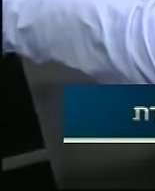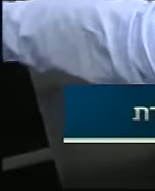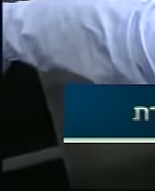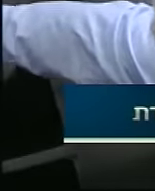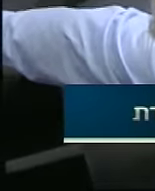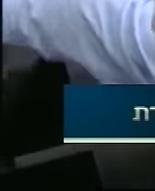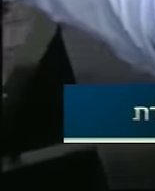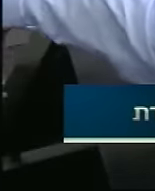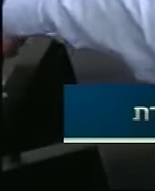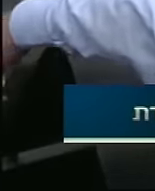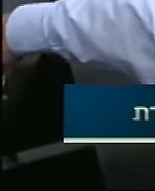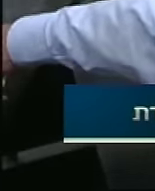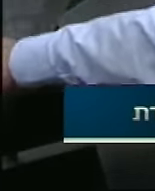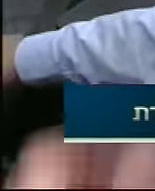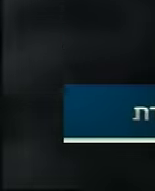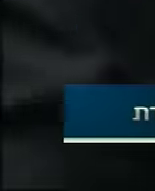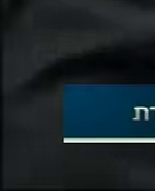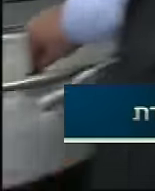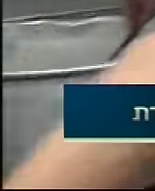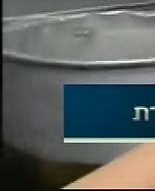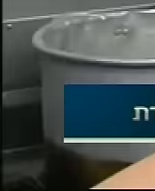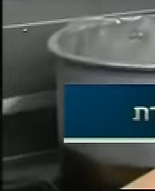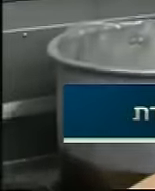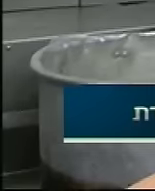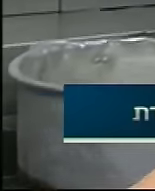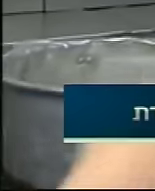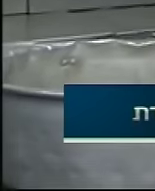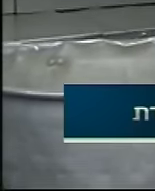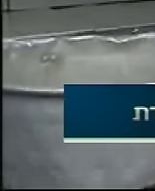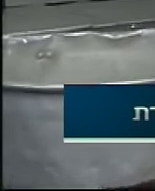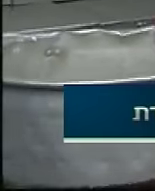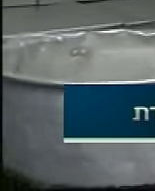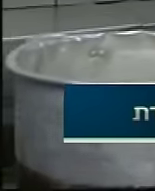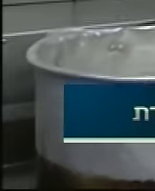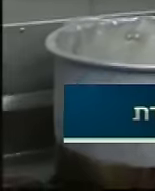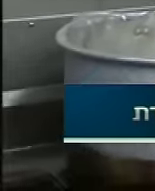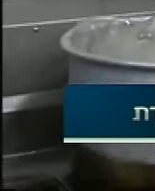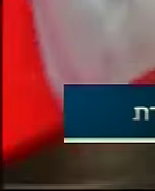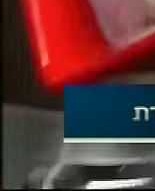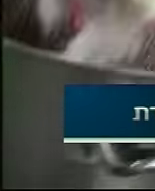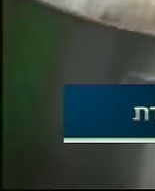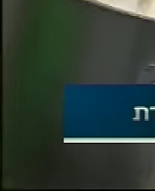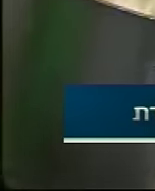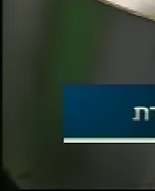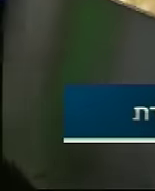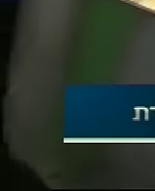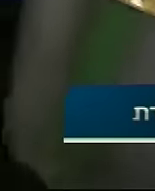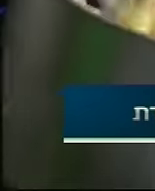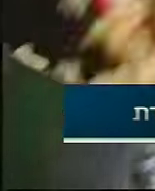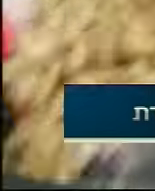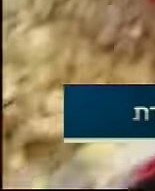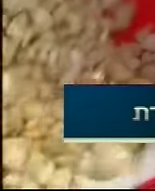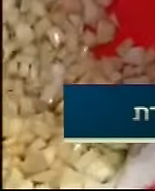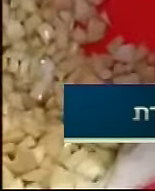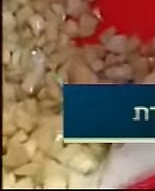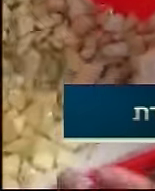בעוד שכל האחרים הצטלמו, אני ישבתי ורקחתי ורקחתי ורקחתי ורק עכשיו סיימנו, ומחר נחלק את הריבה. חלקה